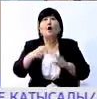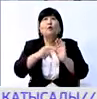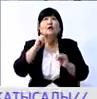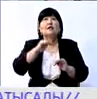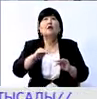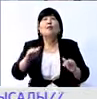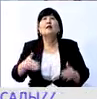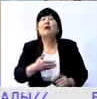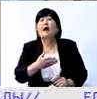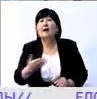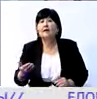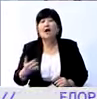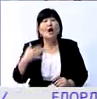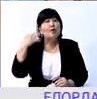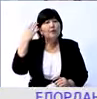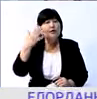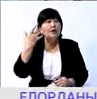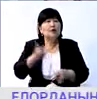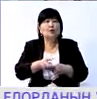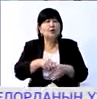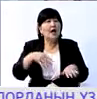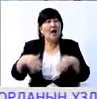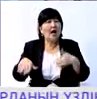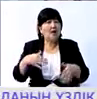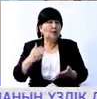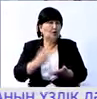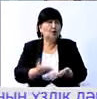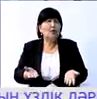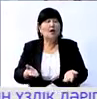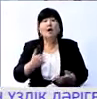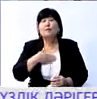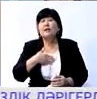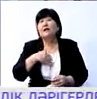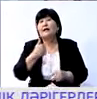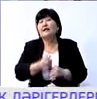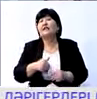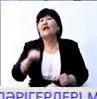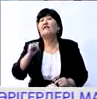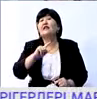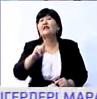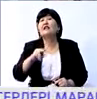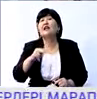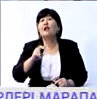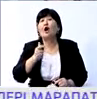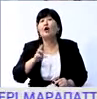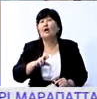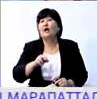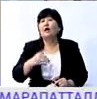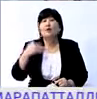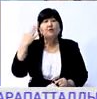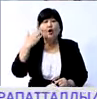дейінгі балалардың психикасы өте әлсіз күйде болады. Бізде негізі физиологиядан психика кенже